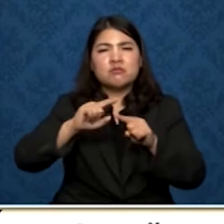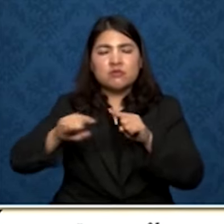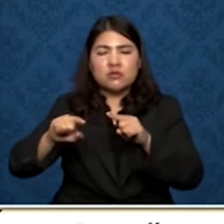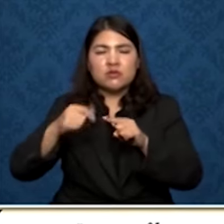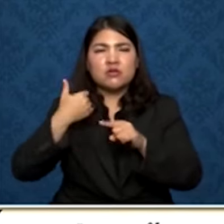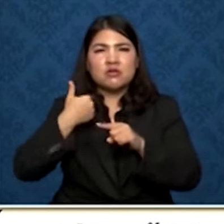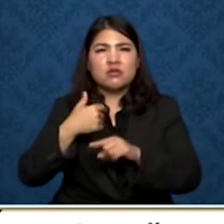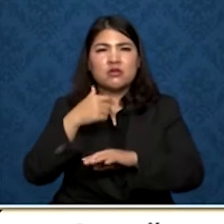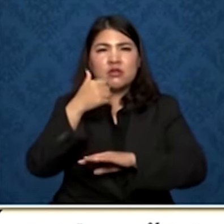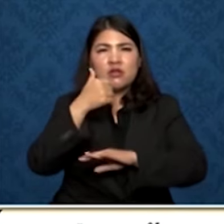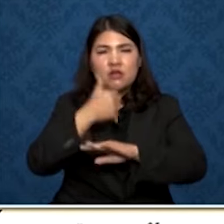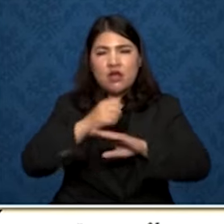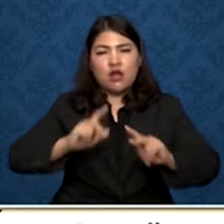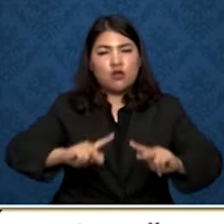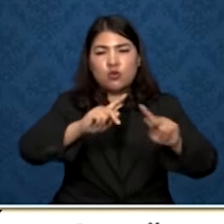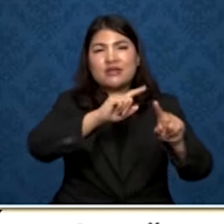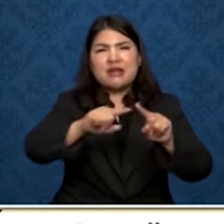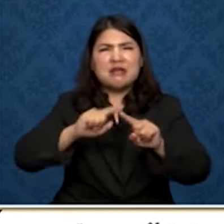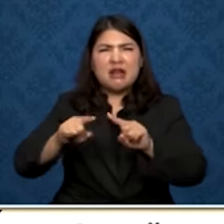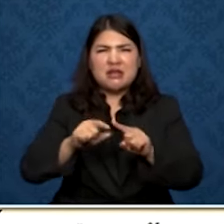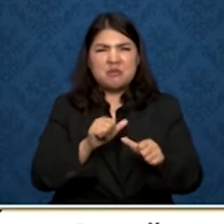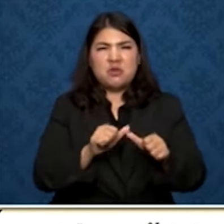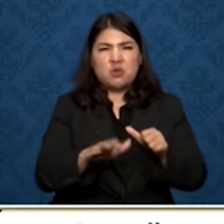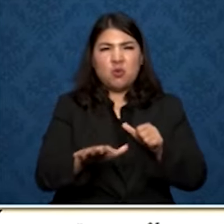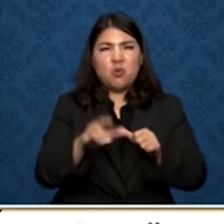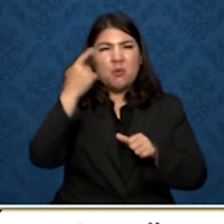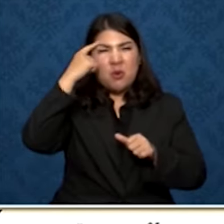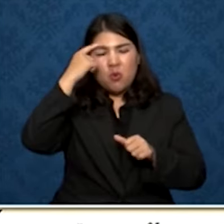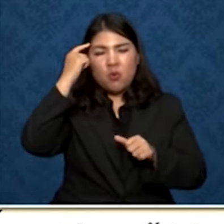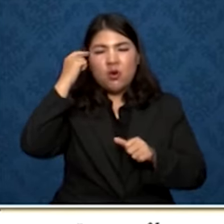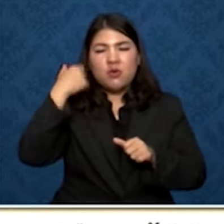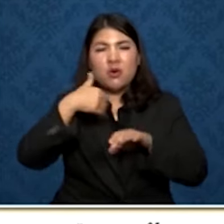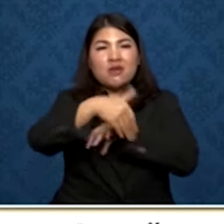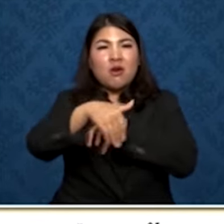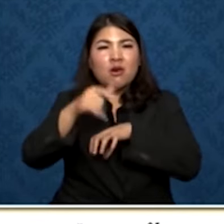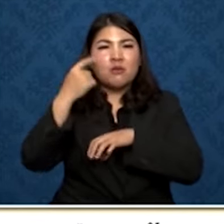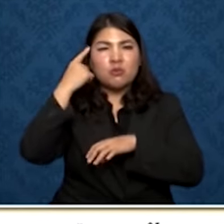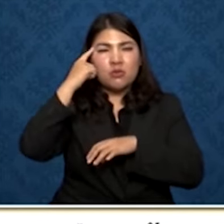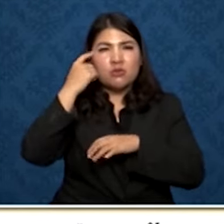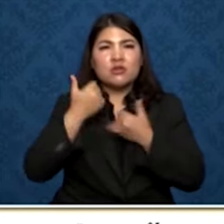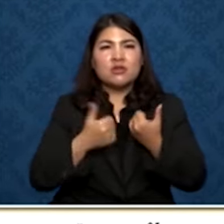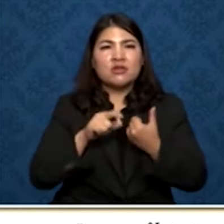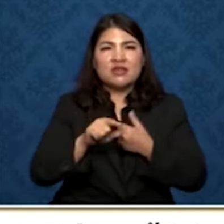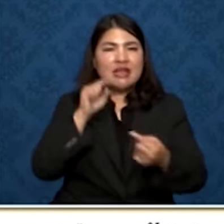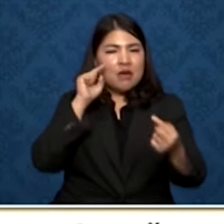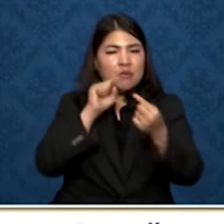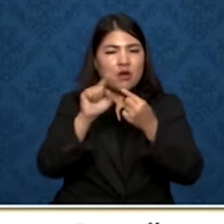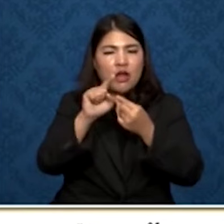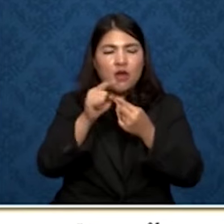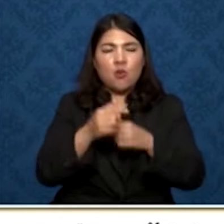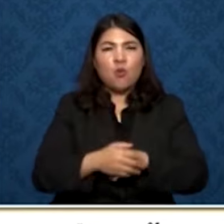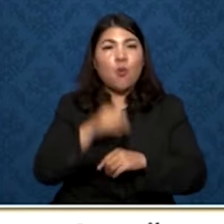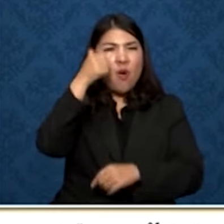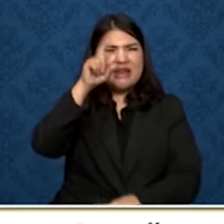ไมอยในหองนี้นะครับก็ไมรไปไหนกัน ไม่ไดมาฟังผมเลยนะครับตั้งเปลาชัดเจ็ครับ 100 ไรٰ